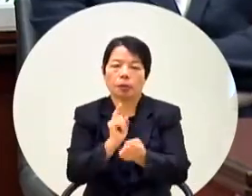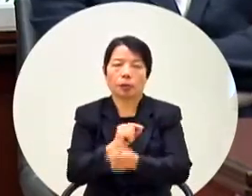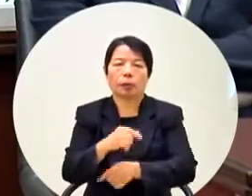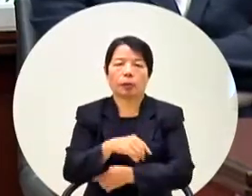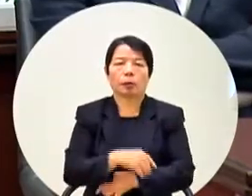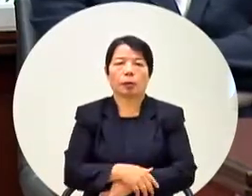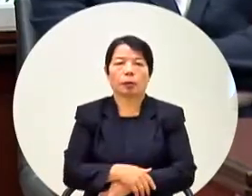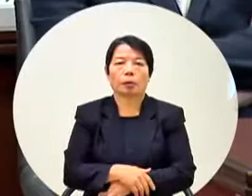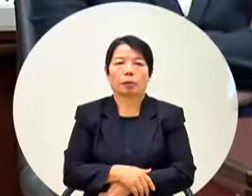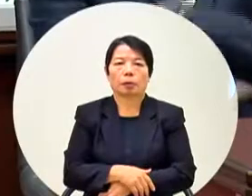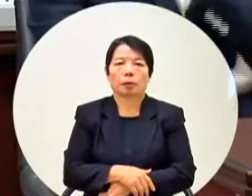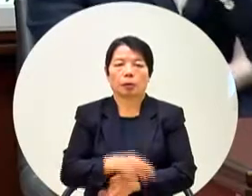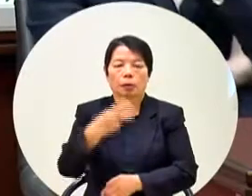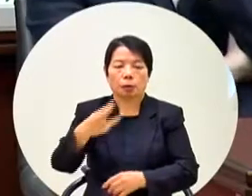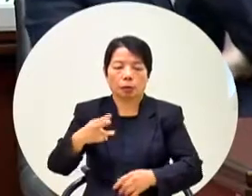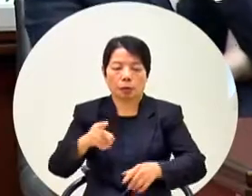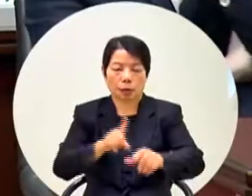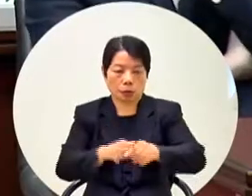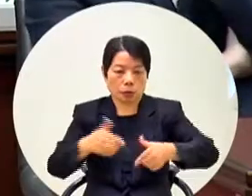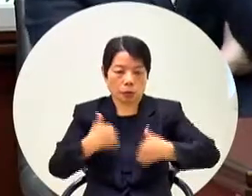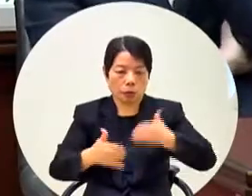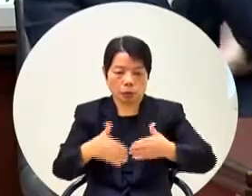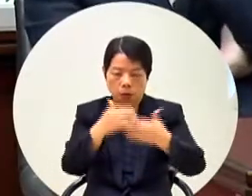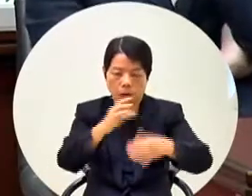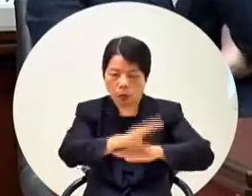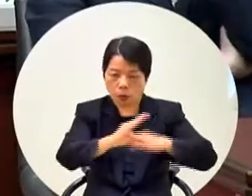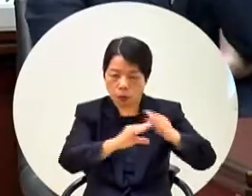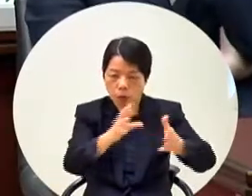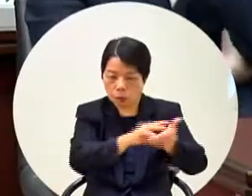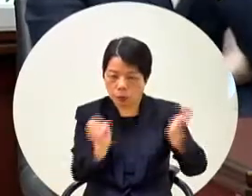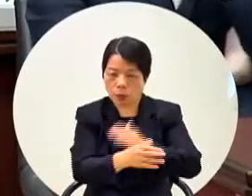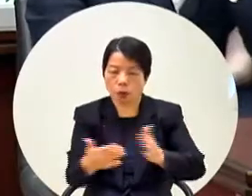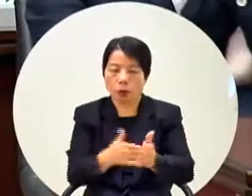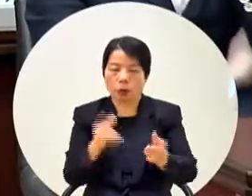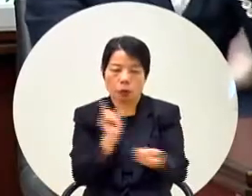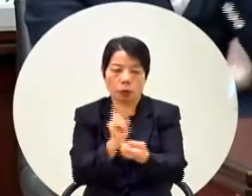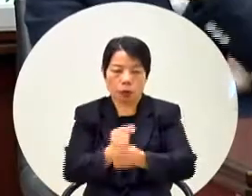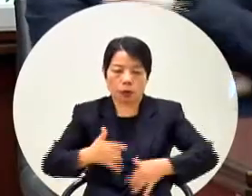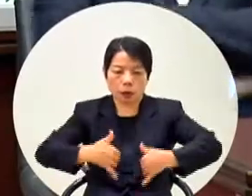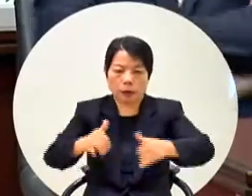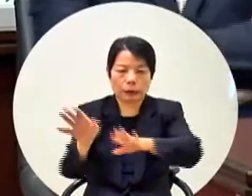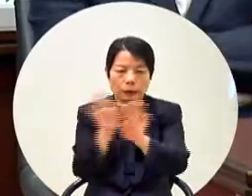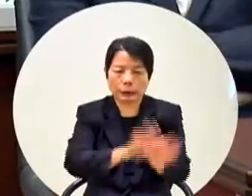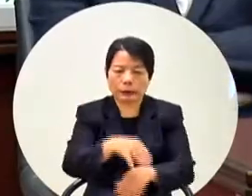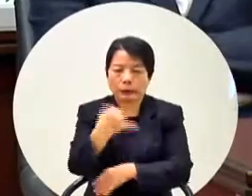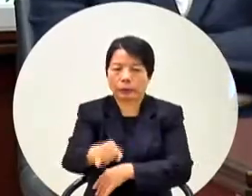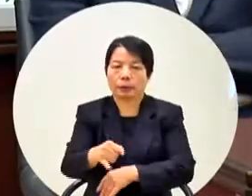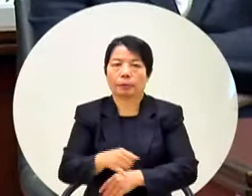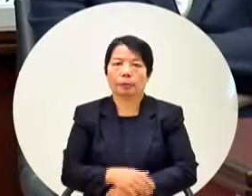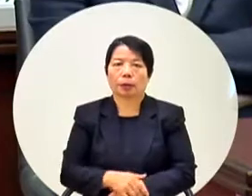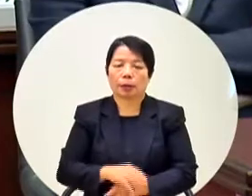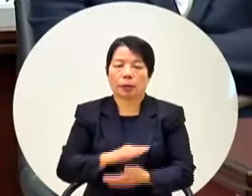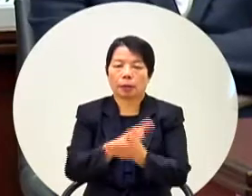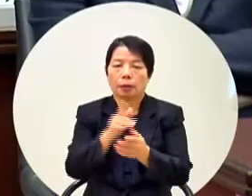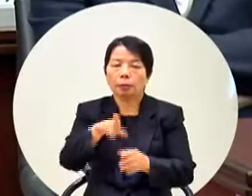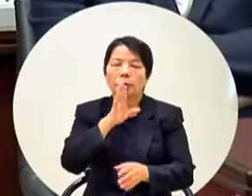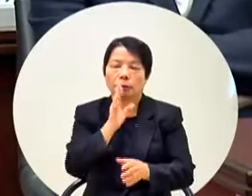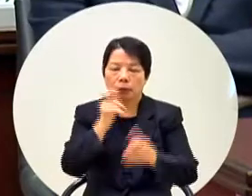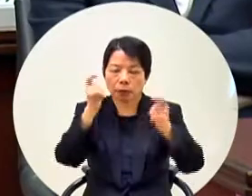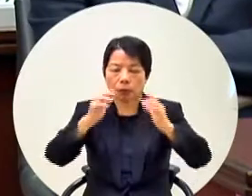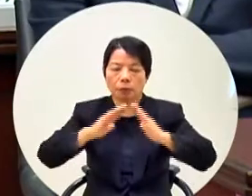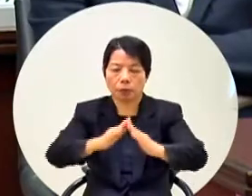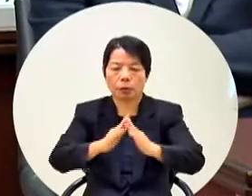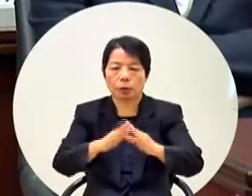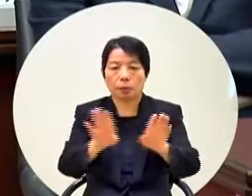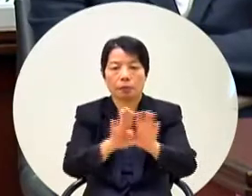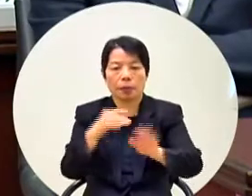也拆起啦吼、哦，啊，即摆的路况。非常的差啦，啊！这变咱高雄市的门面啦，吼、哦！这